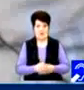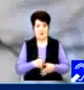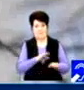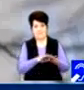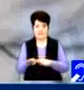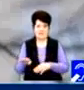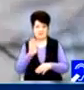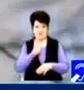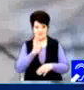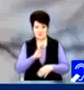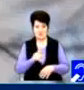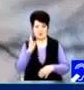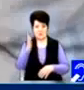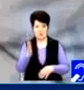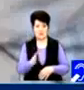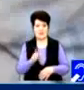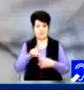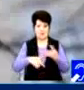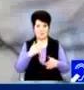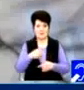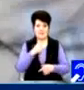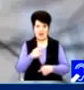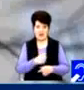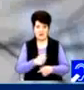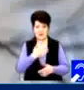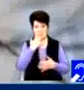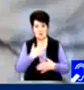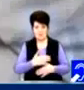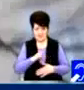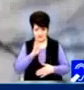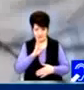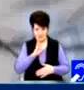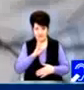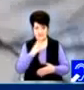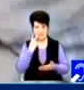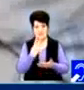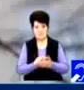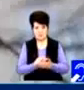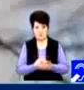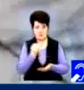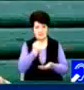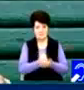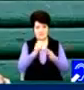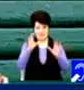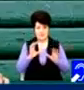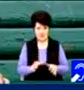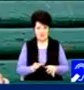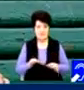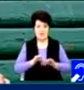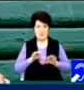Egalității de gen cu măsuri și priorități pentru următorii ani iubiți femeile Demonstrați prin adoptarea acestor legi